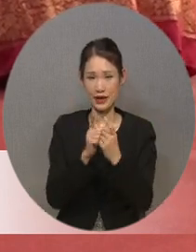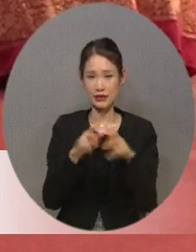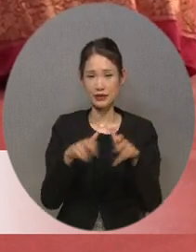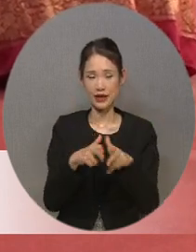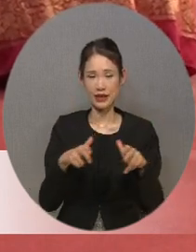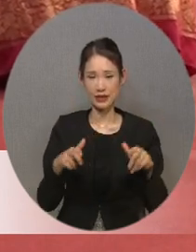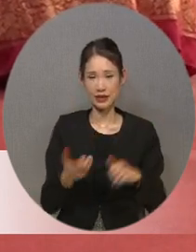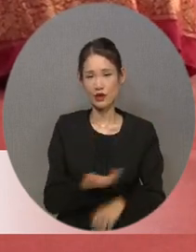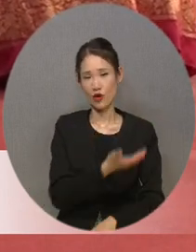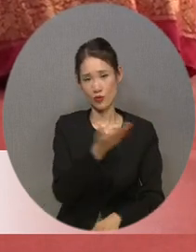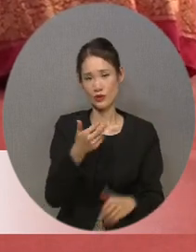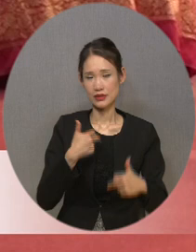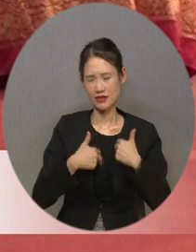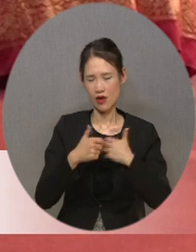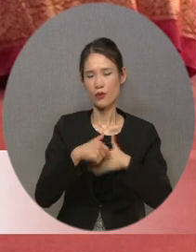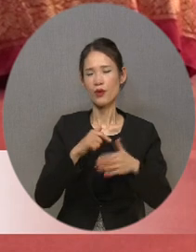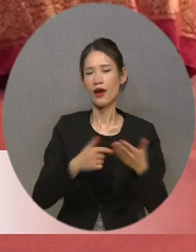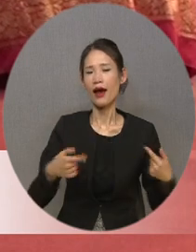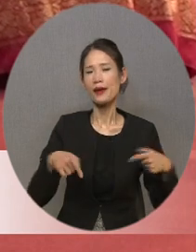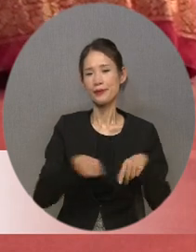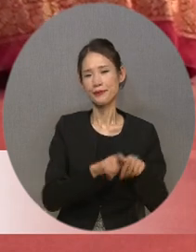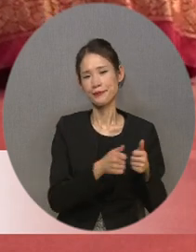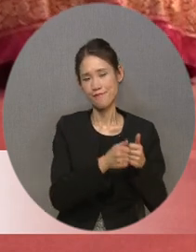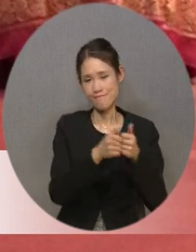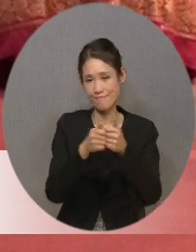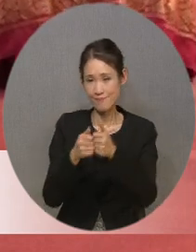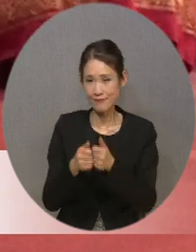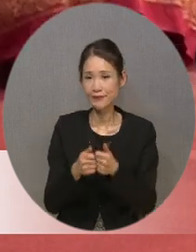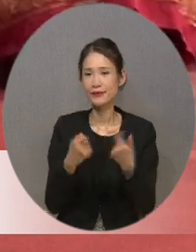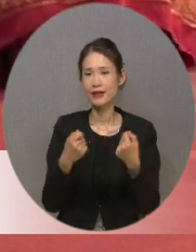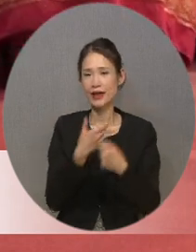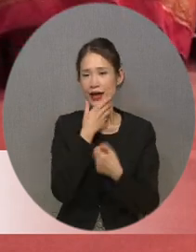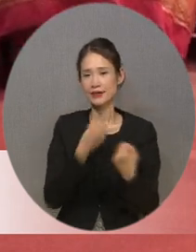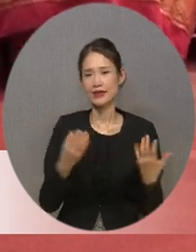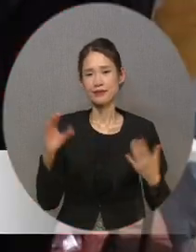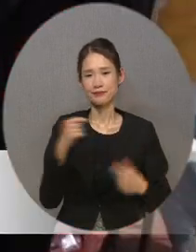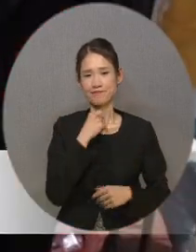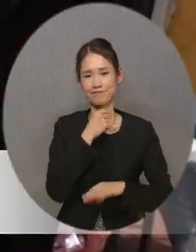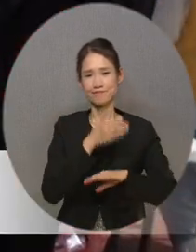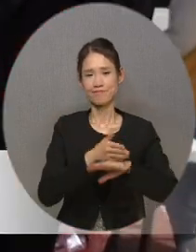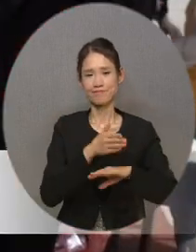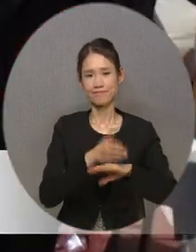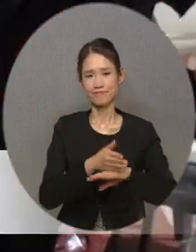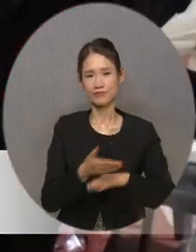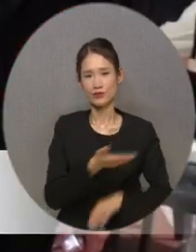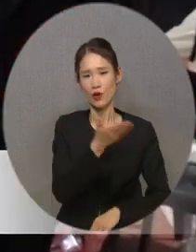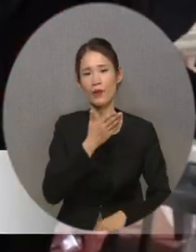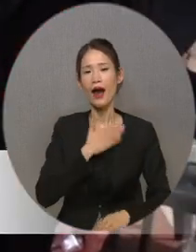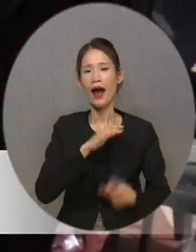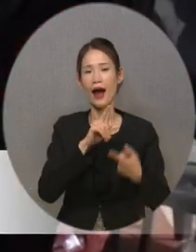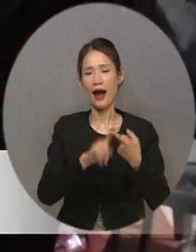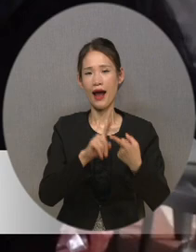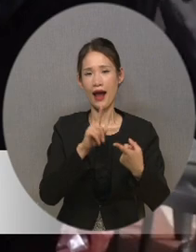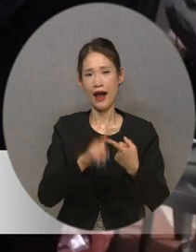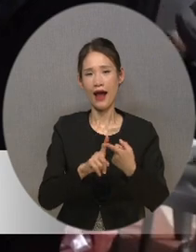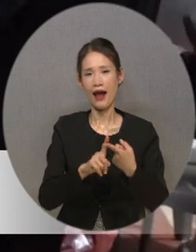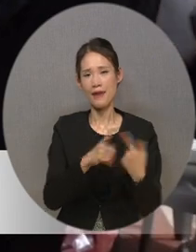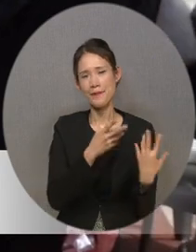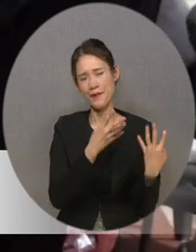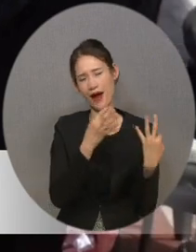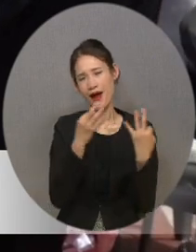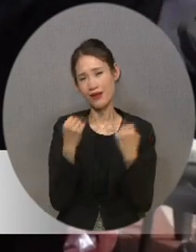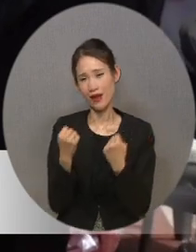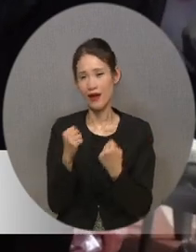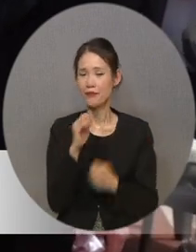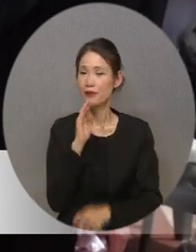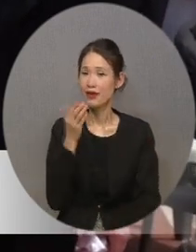즐거운 마음으로 항상 우리와 함께 가는 그런 행사가 됐으면 좋겠습니다. 감사합니다. 아시다시피 많은 무대들이 넘쳐나지만